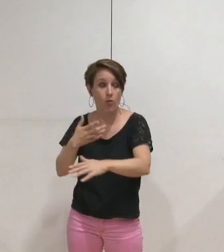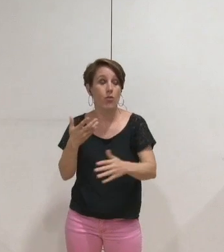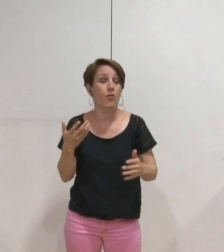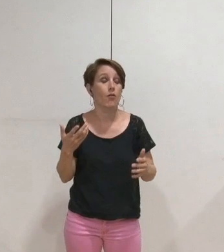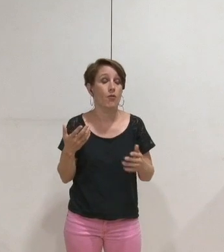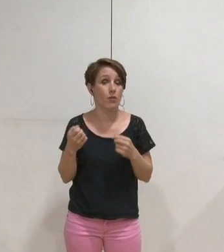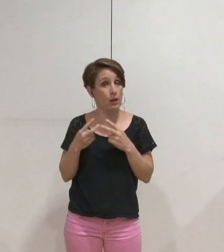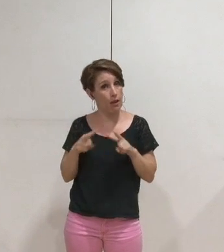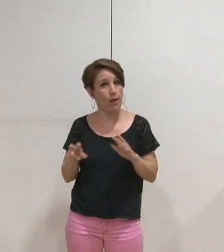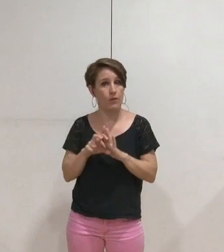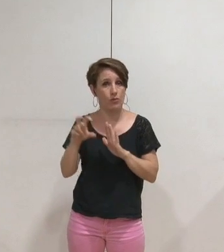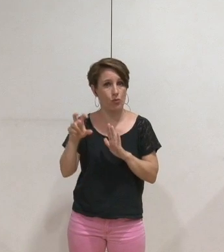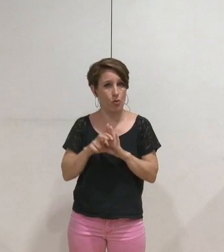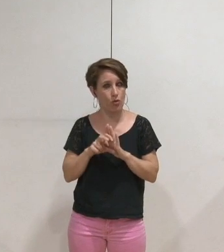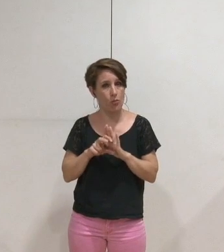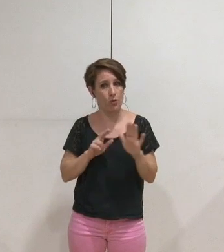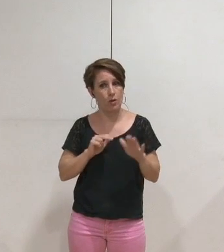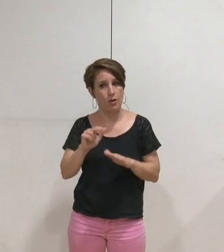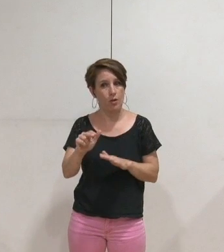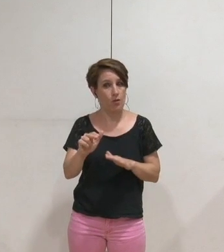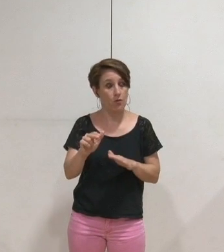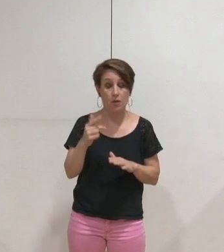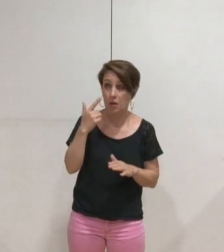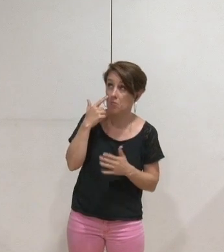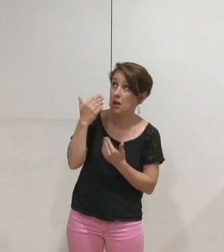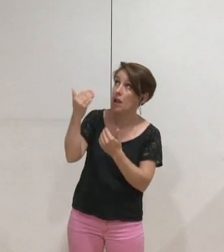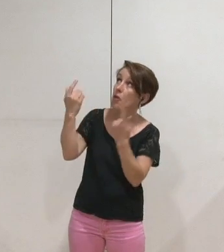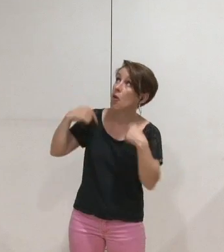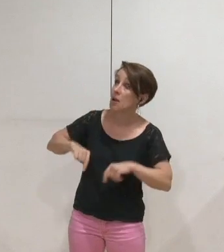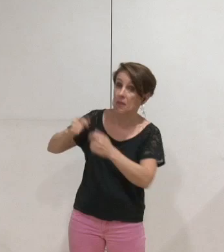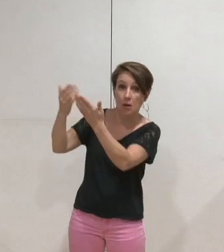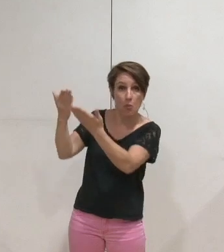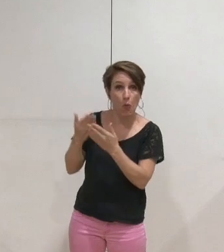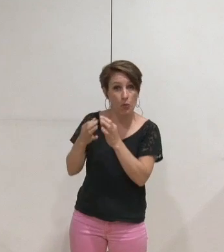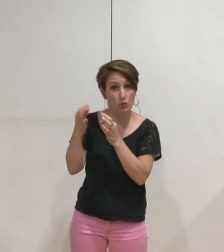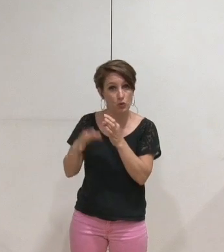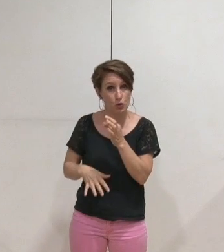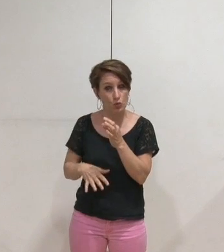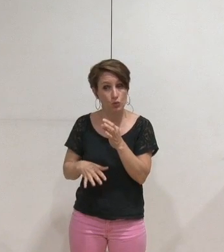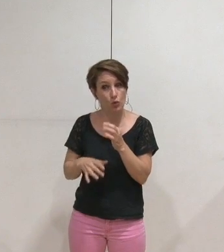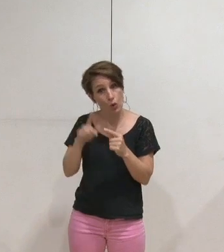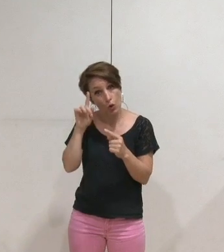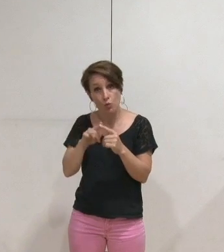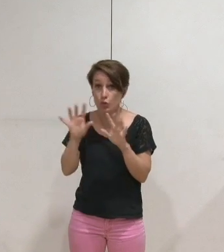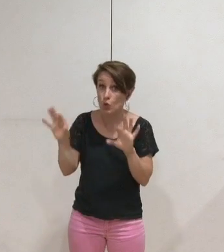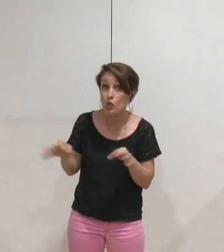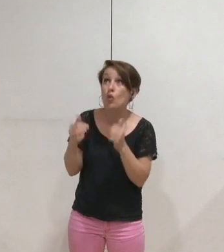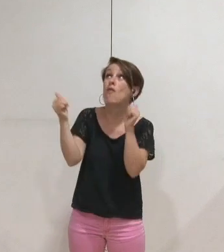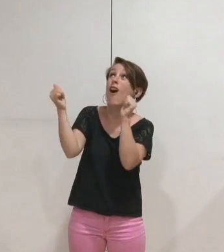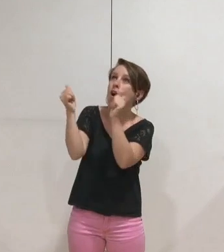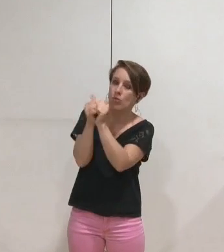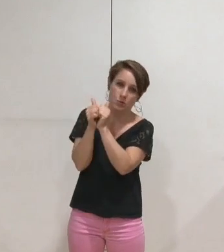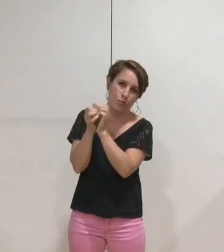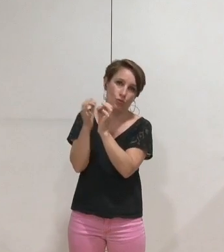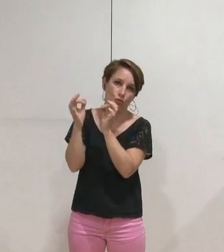ville saisira les différentes propositions que l'État fera pour trouver de manière concertée avec lui